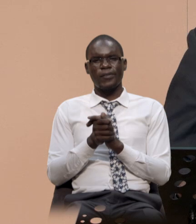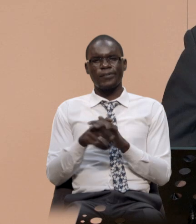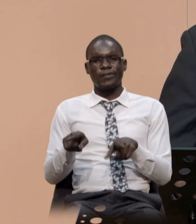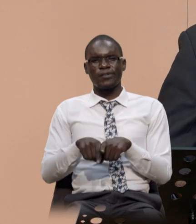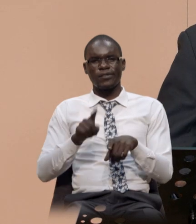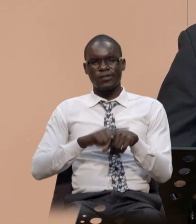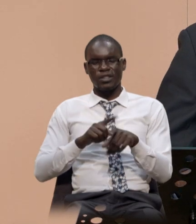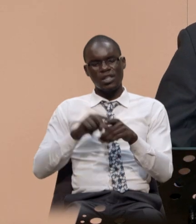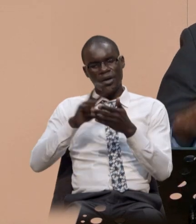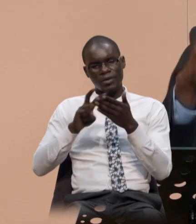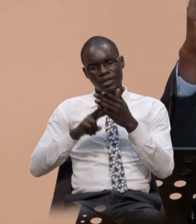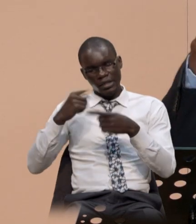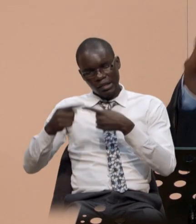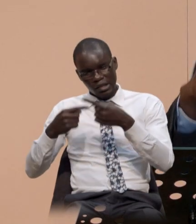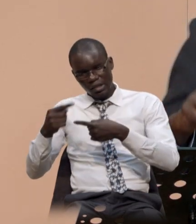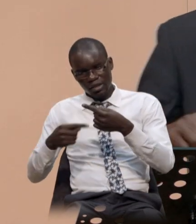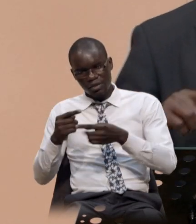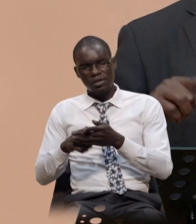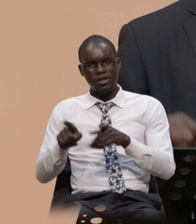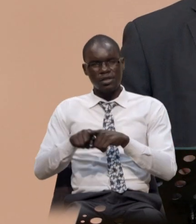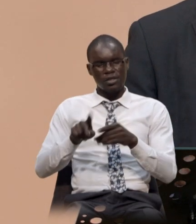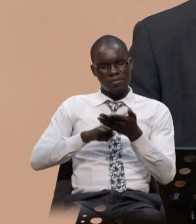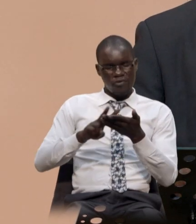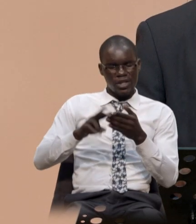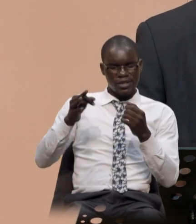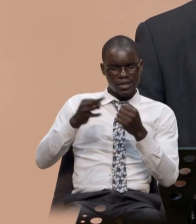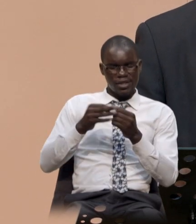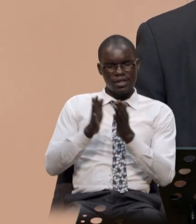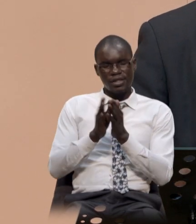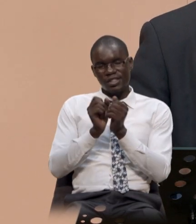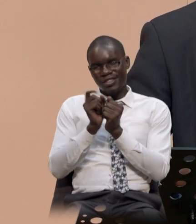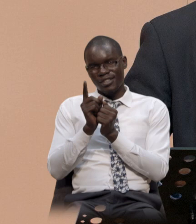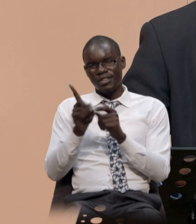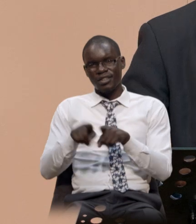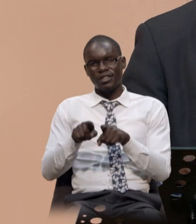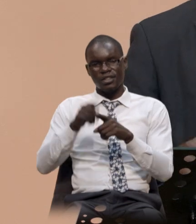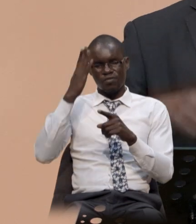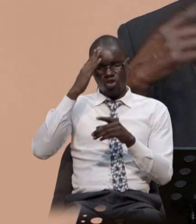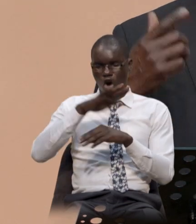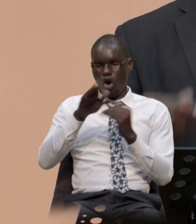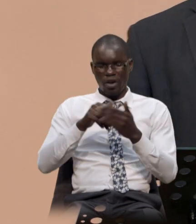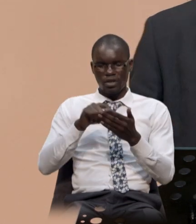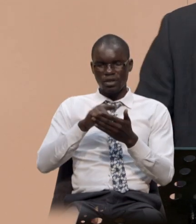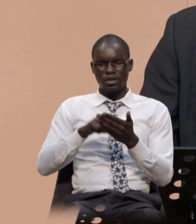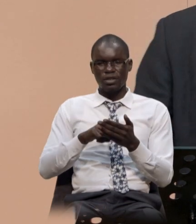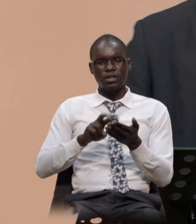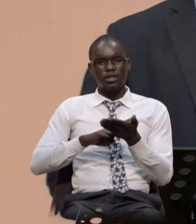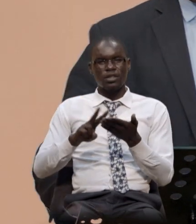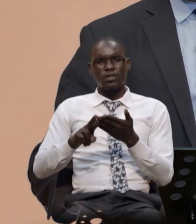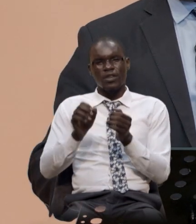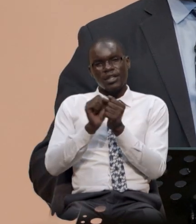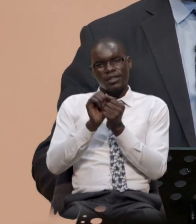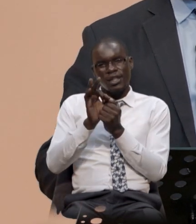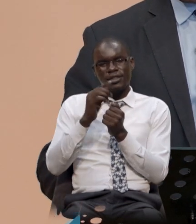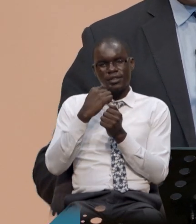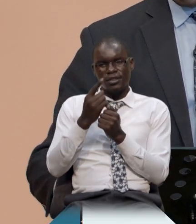unavyo soma ukiendelea, ukisoma kuanzia fungu la 9 hadi la 11, utakuja kuyaona hayo yote. Fungu la 13 ukisoma